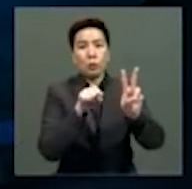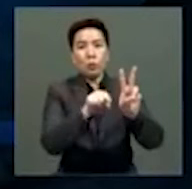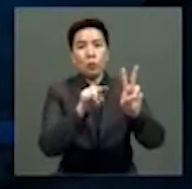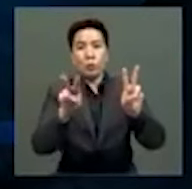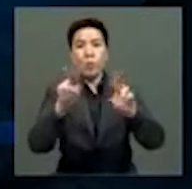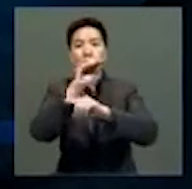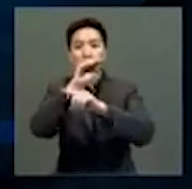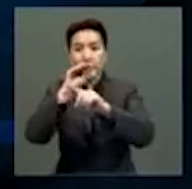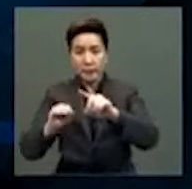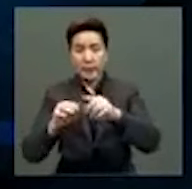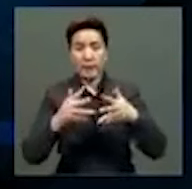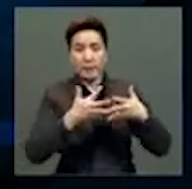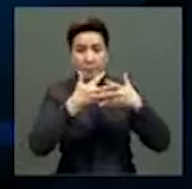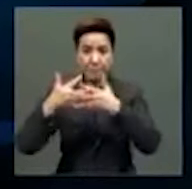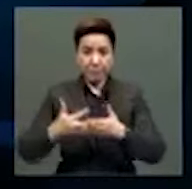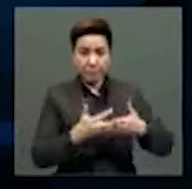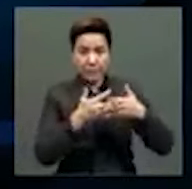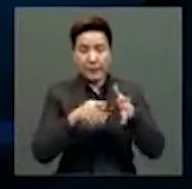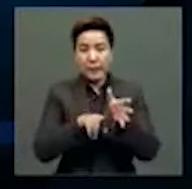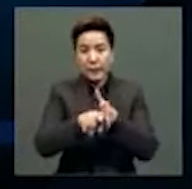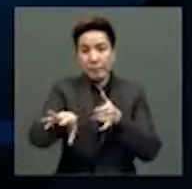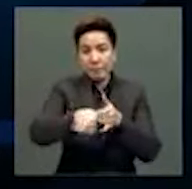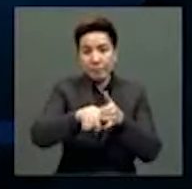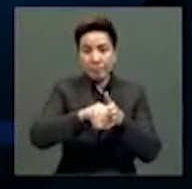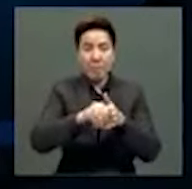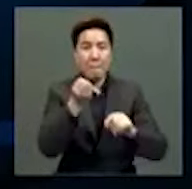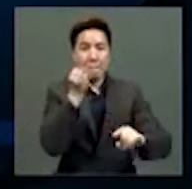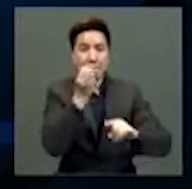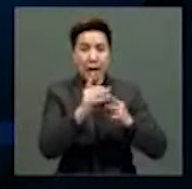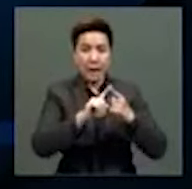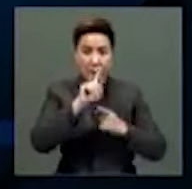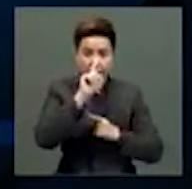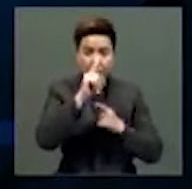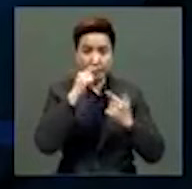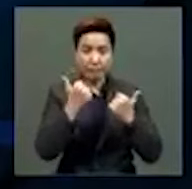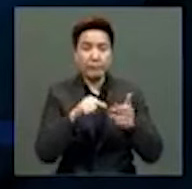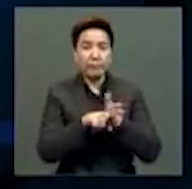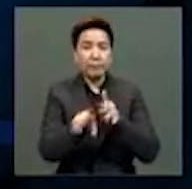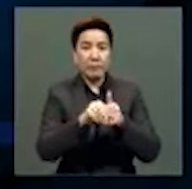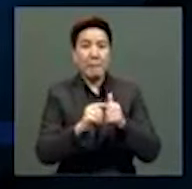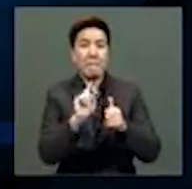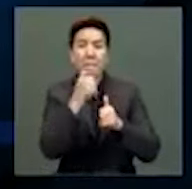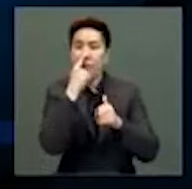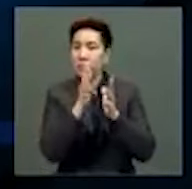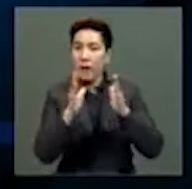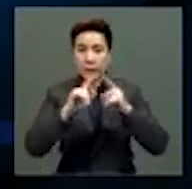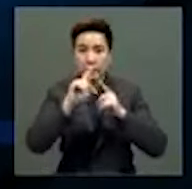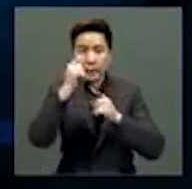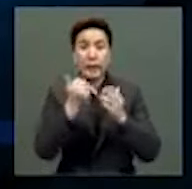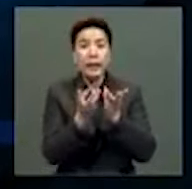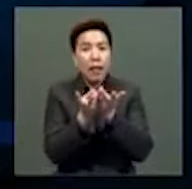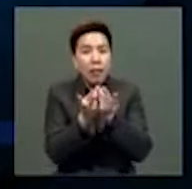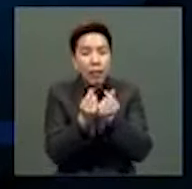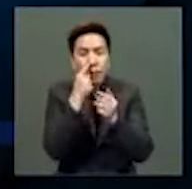2.2% นะคะสหรัฐอเมริกาก็ยังเป็นประเทศที่มีรายงานผู้ติดเชื้อรายใหม่สูงสุดนะคะแต่ว่าตัวเล